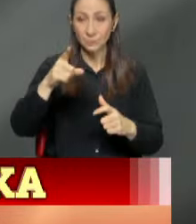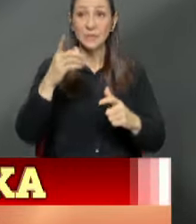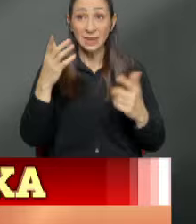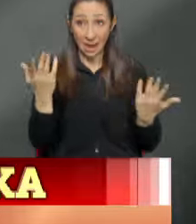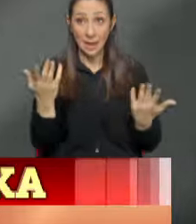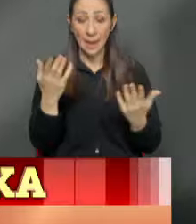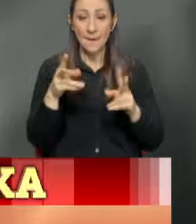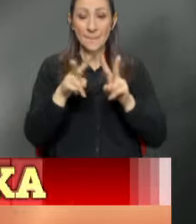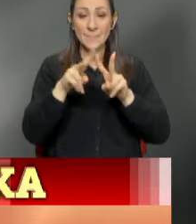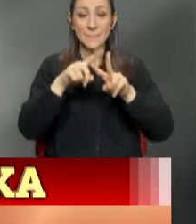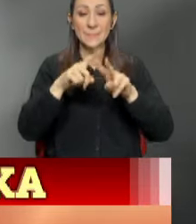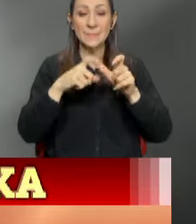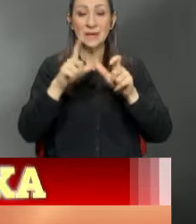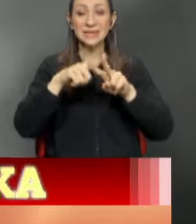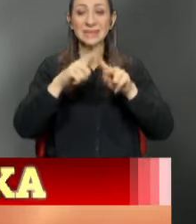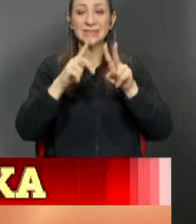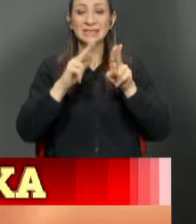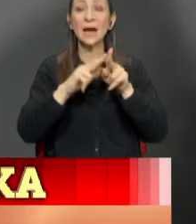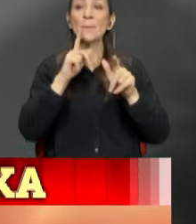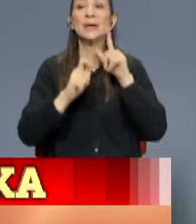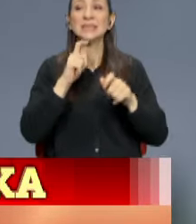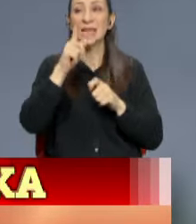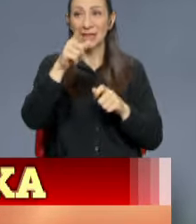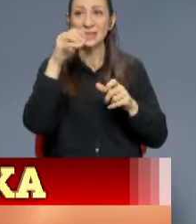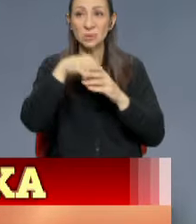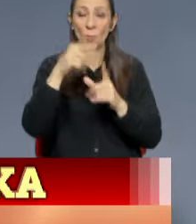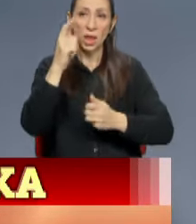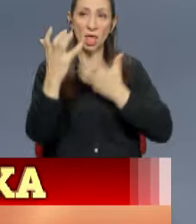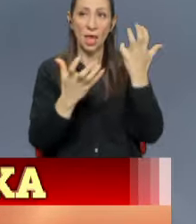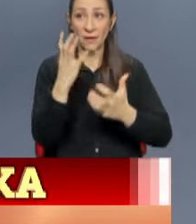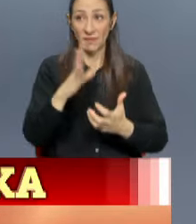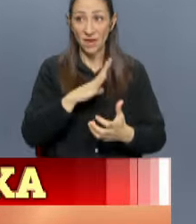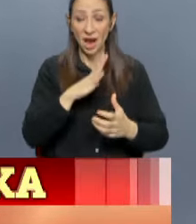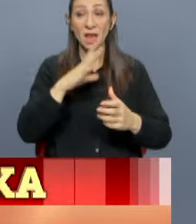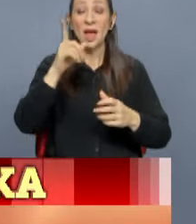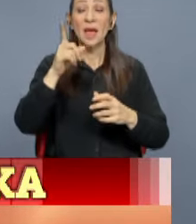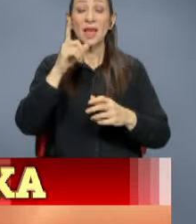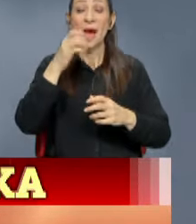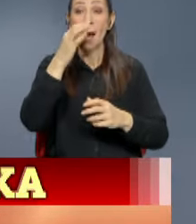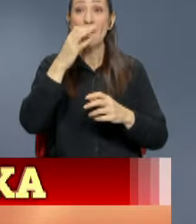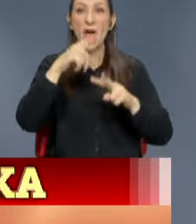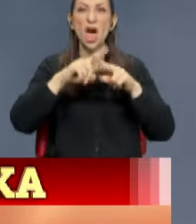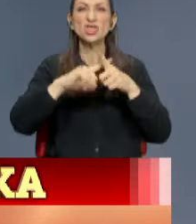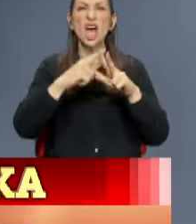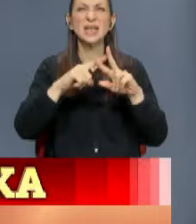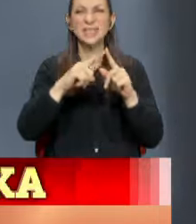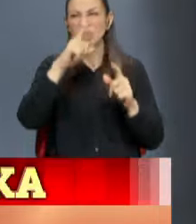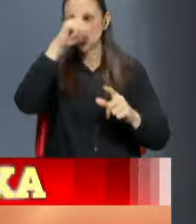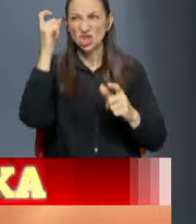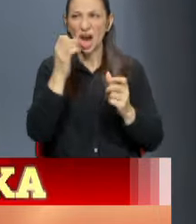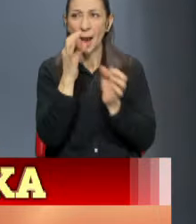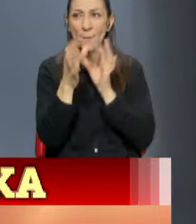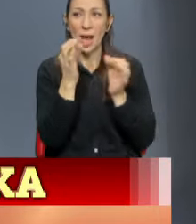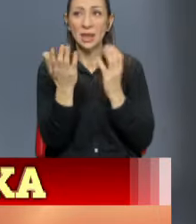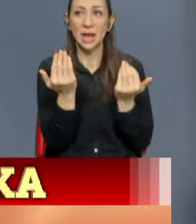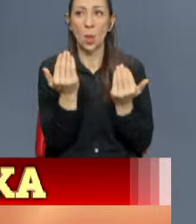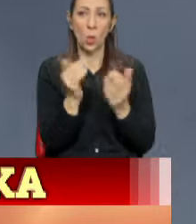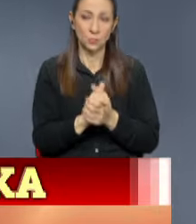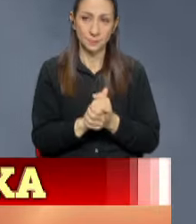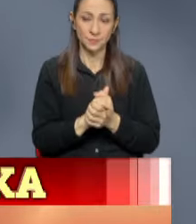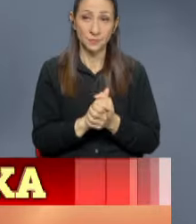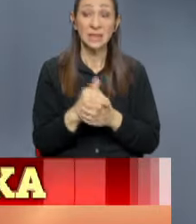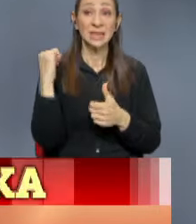yani Maslak'ta böyle bir yangın var ve ajanslardan da sıcağı sıcağına bu son dakika bilgileri